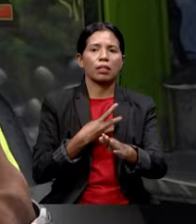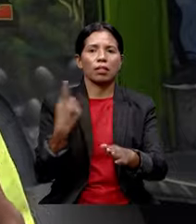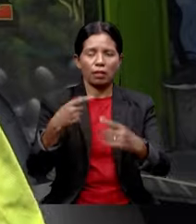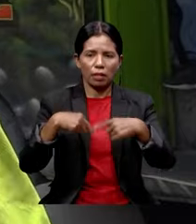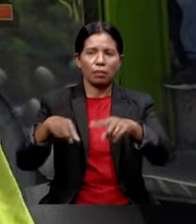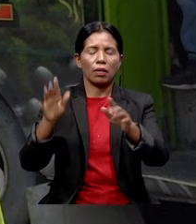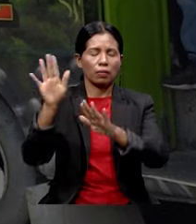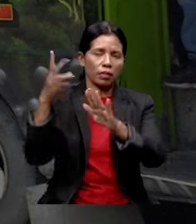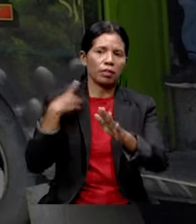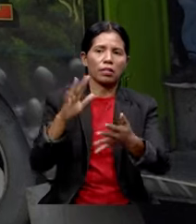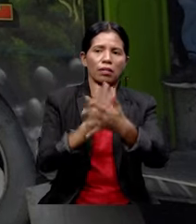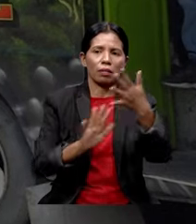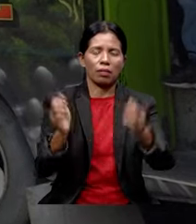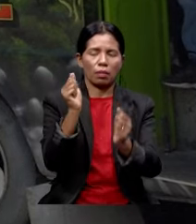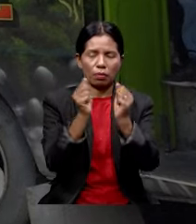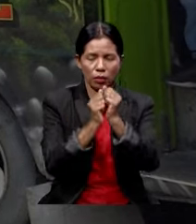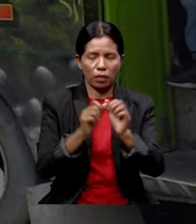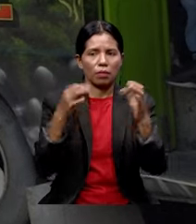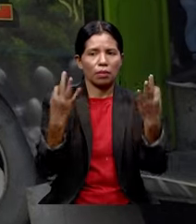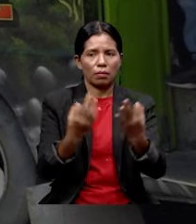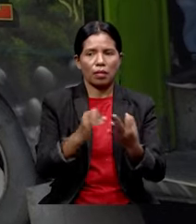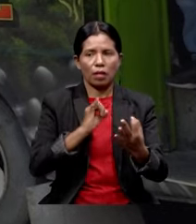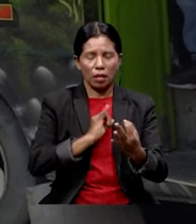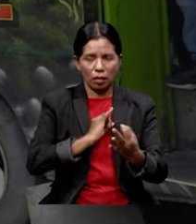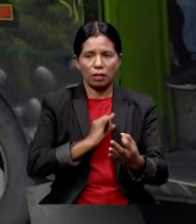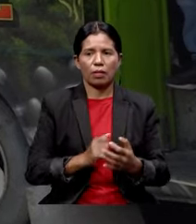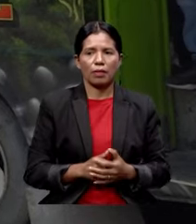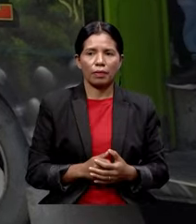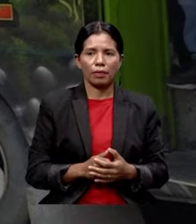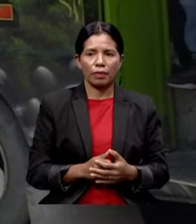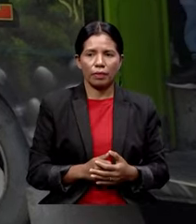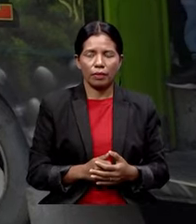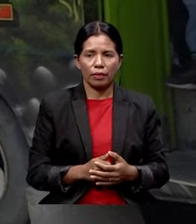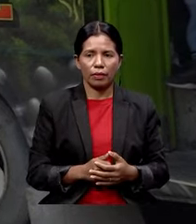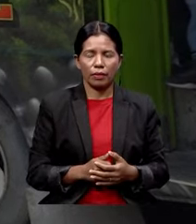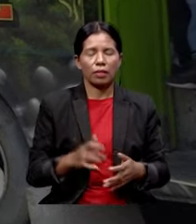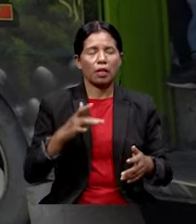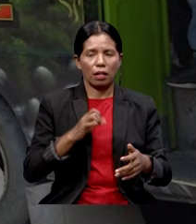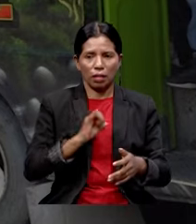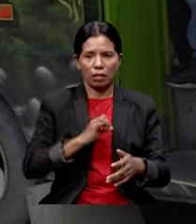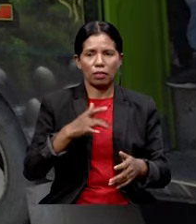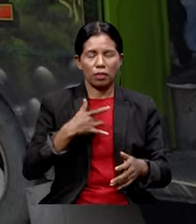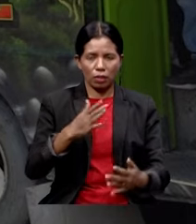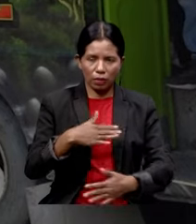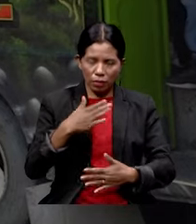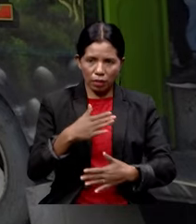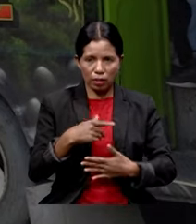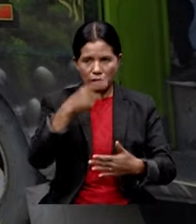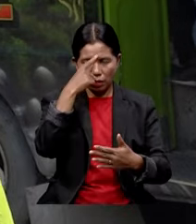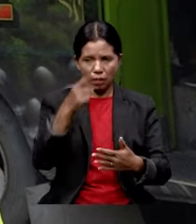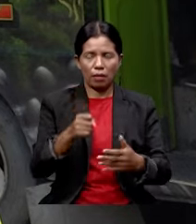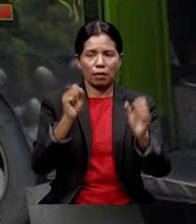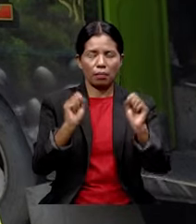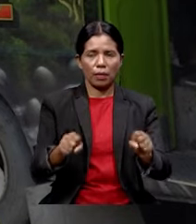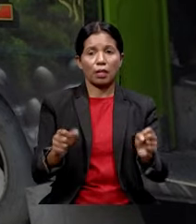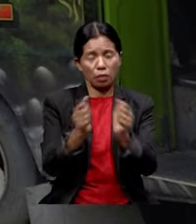foho atu ne ite bele celebra mutu ko familia sira tamba ne hau personalmente e hau senti solo tamba bele mutu